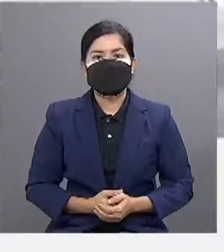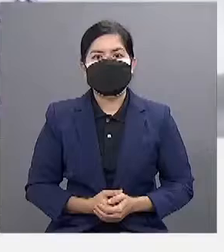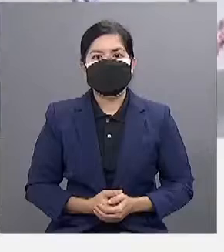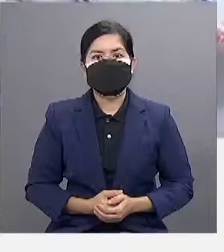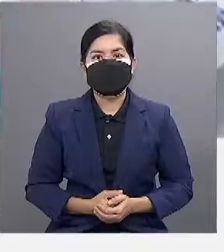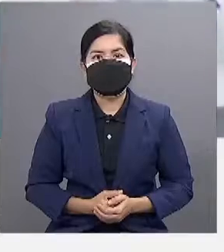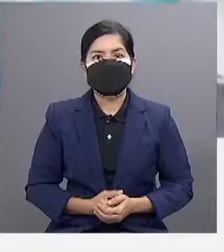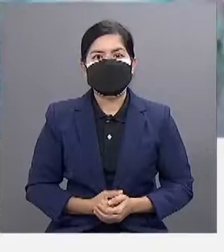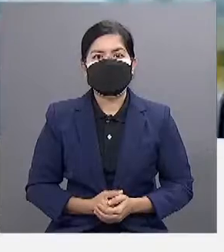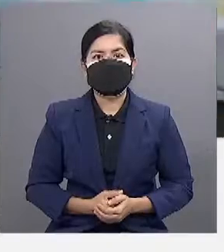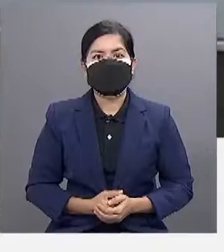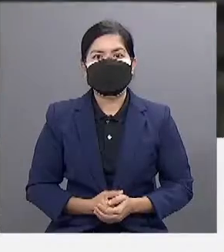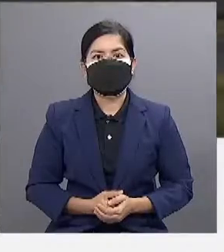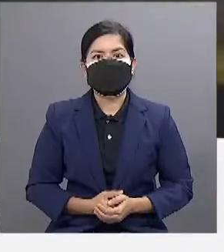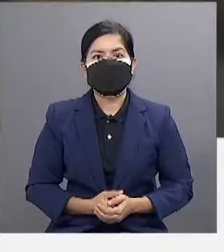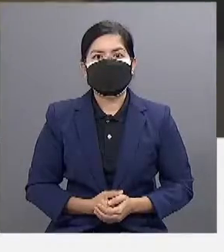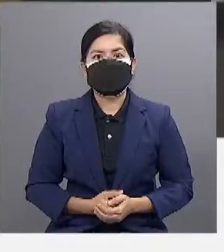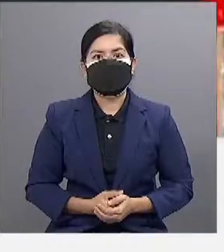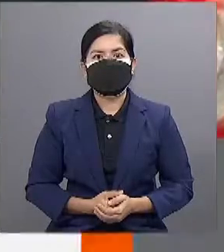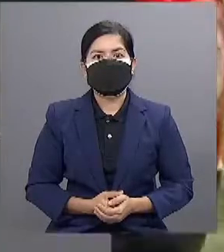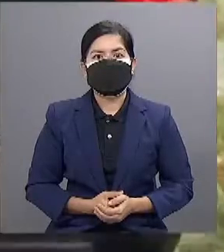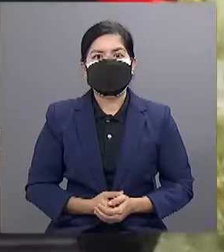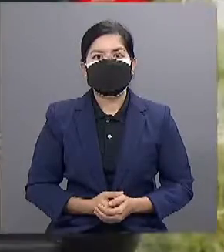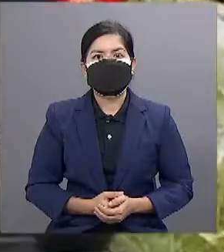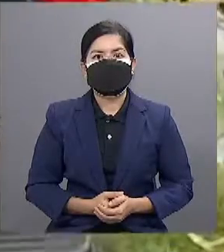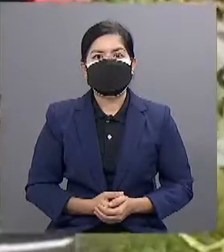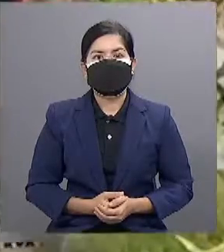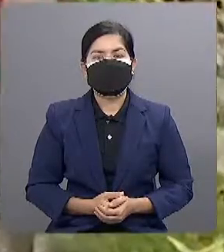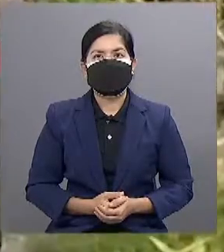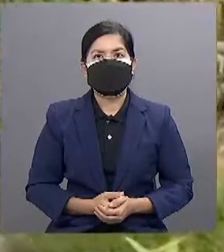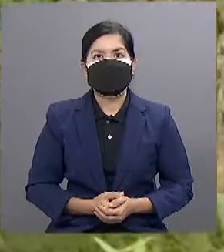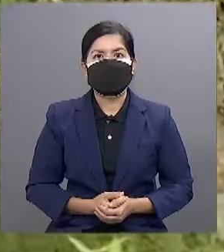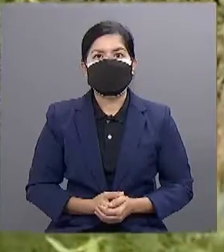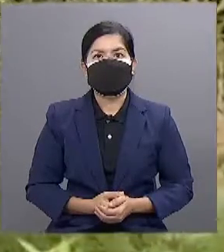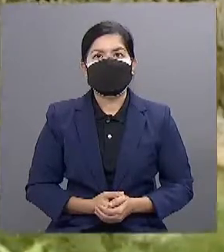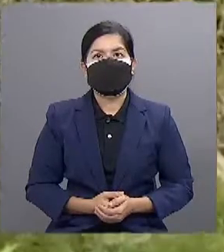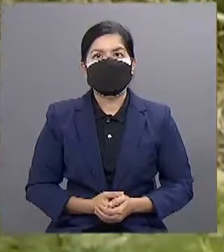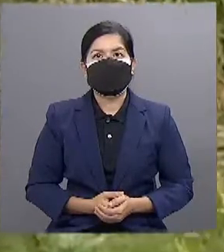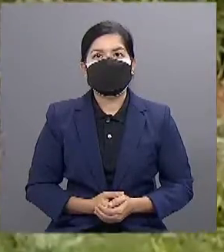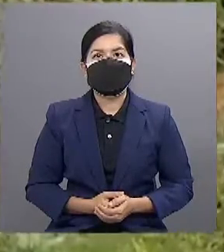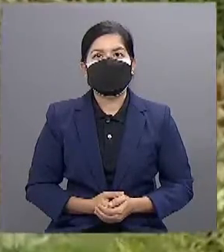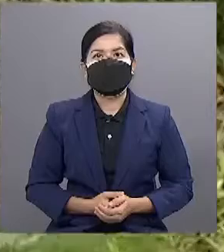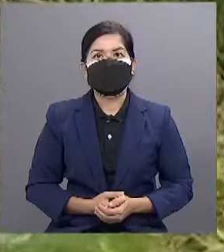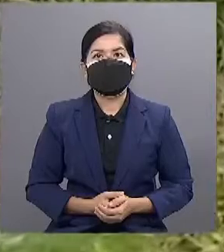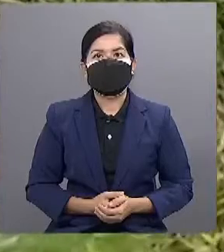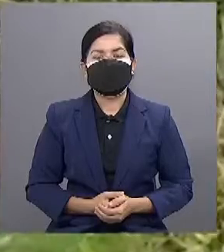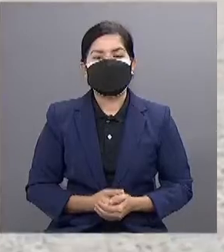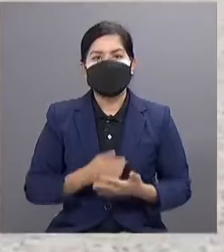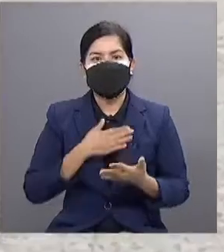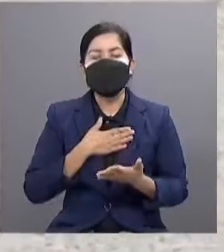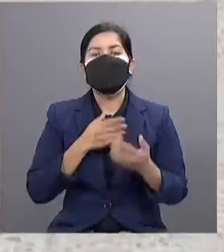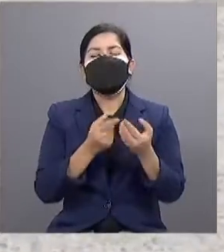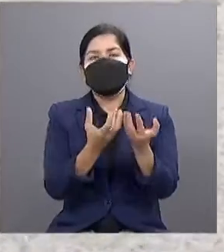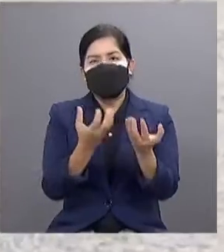วันนี้เราเลี้ยงของเอามาแจกผู้ประสบภัยในพื้นที่